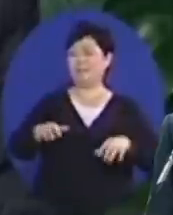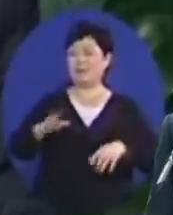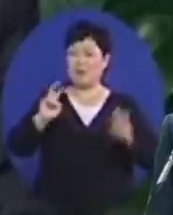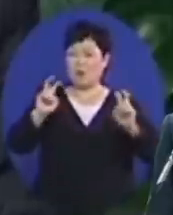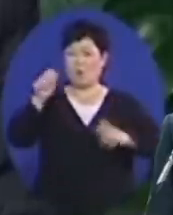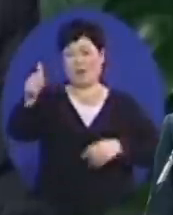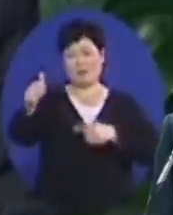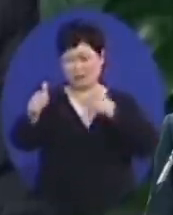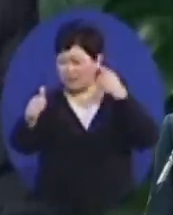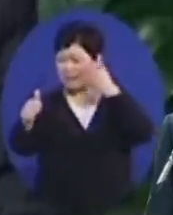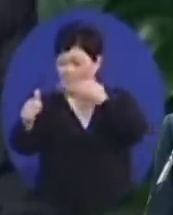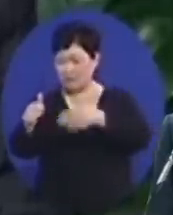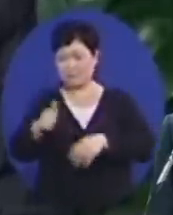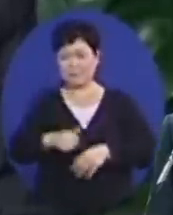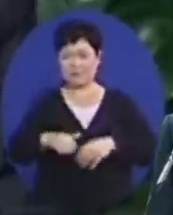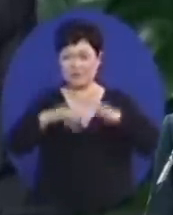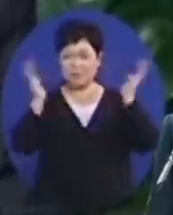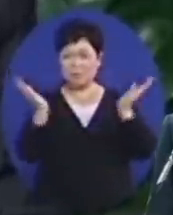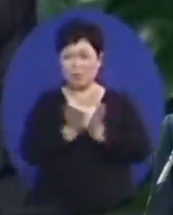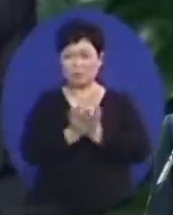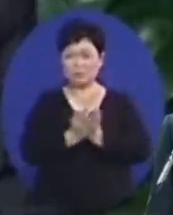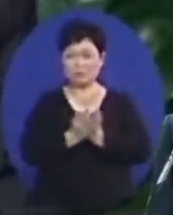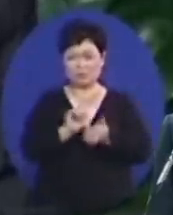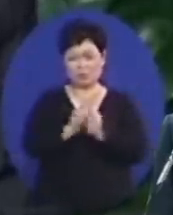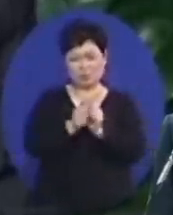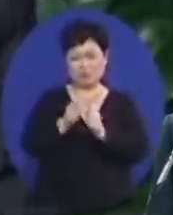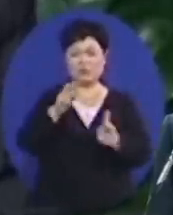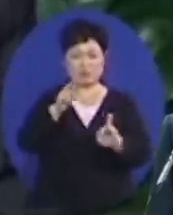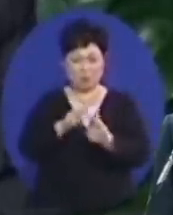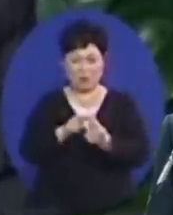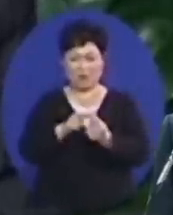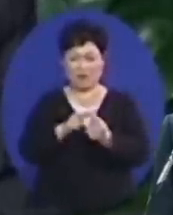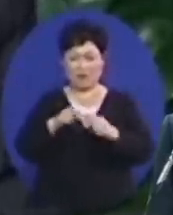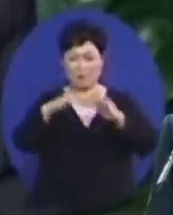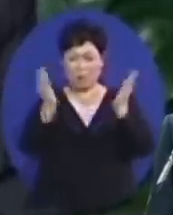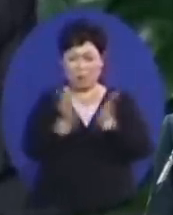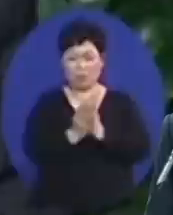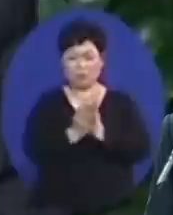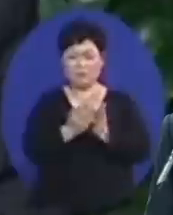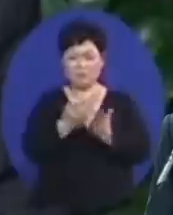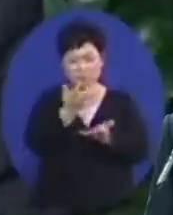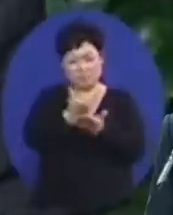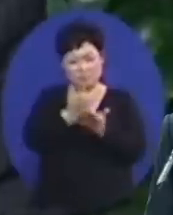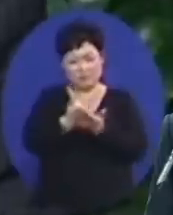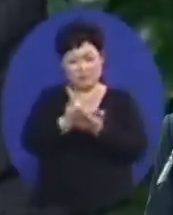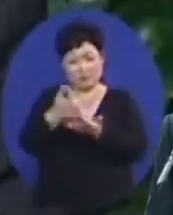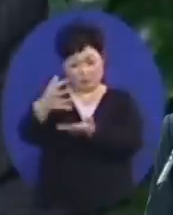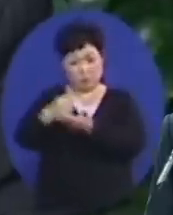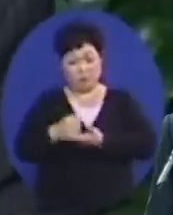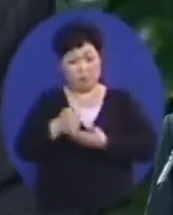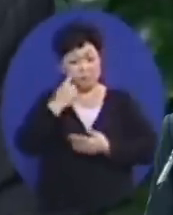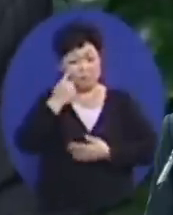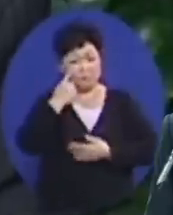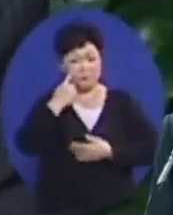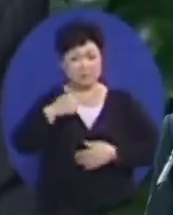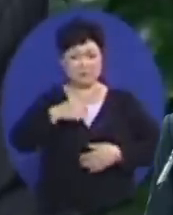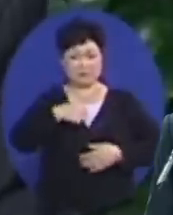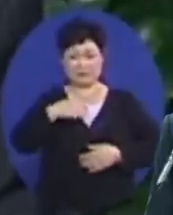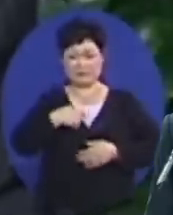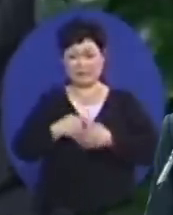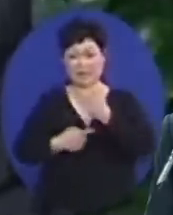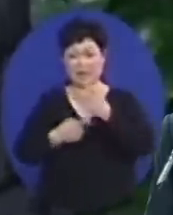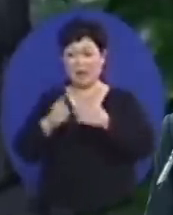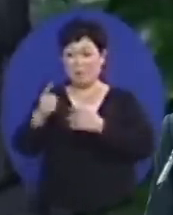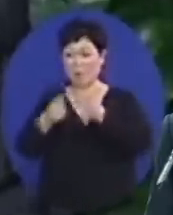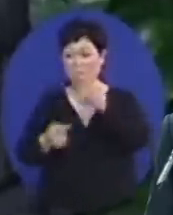코카콜라 회사의 모든 주와 주식과 서류를 지금 가지고 나오십시오. 왜요? 제 병난로에서 불로